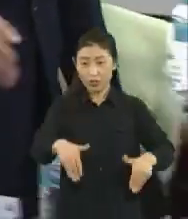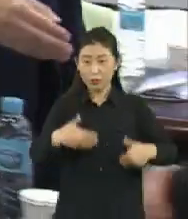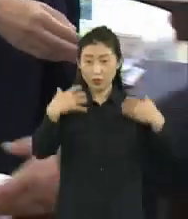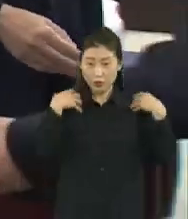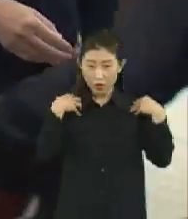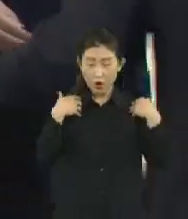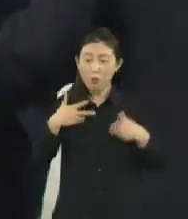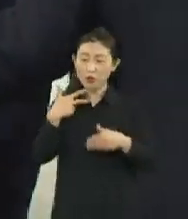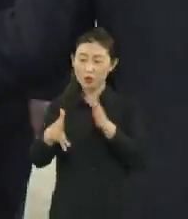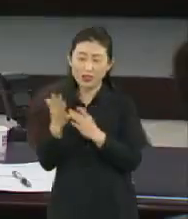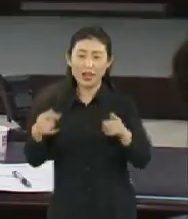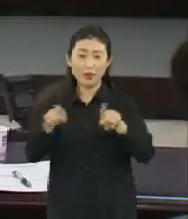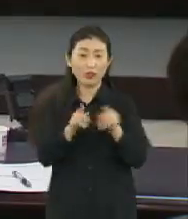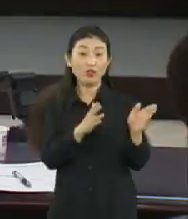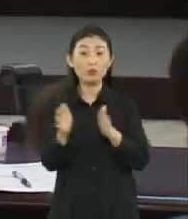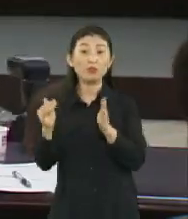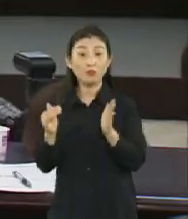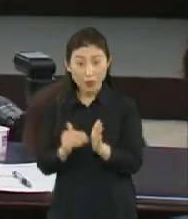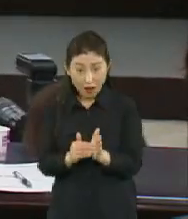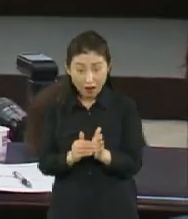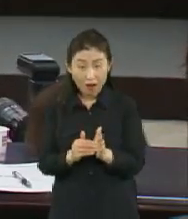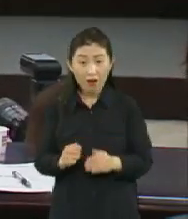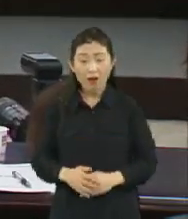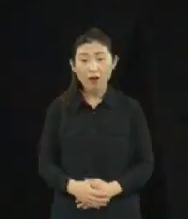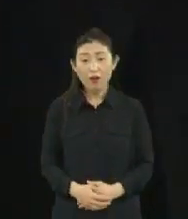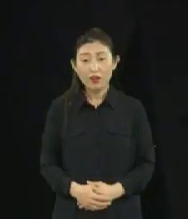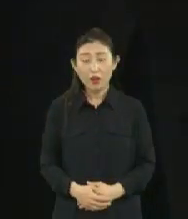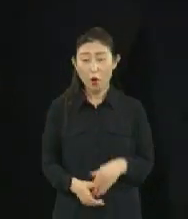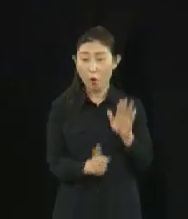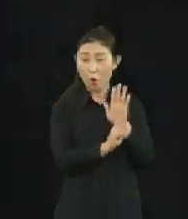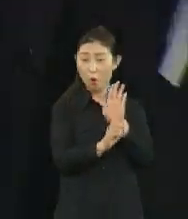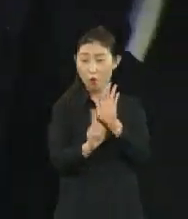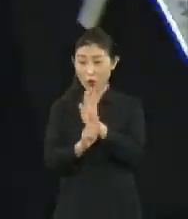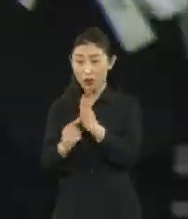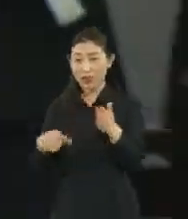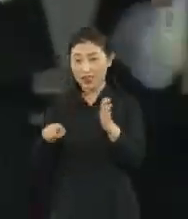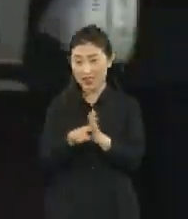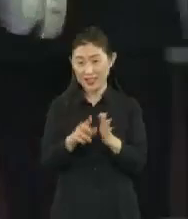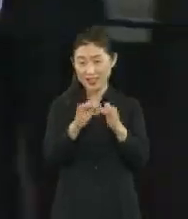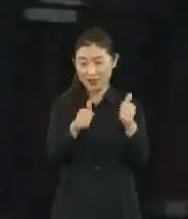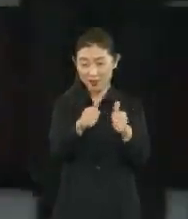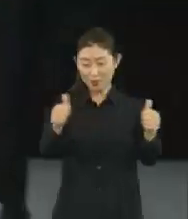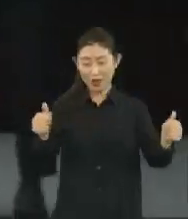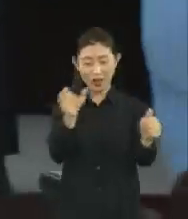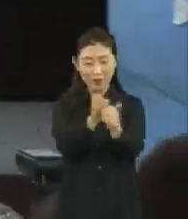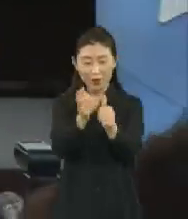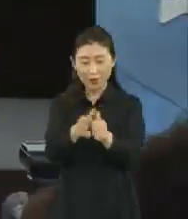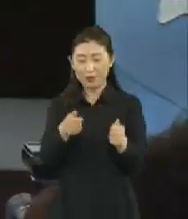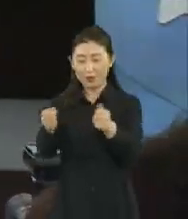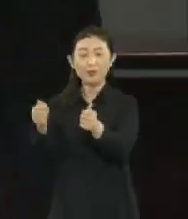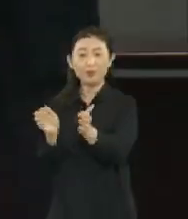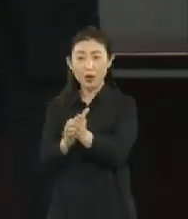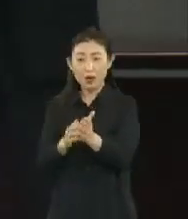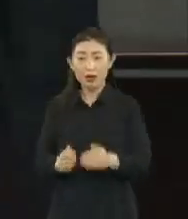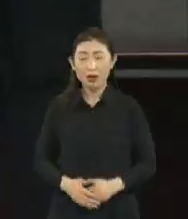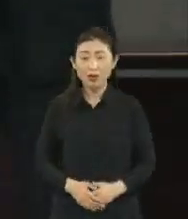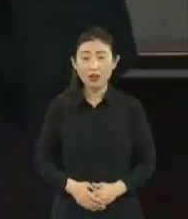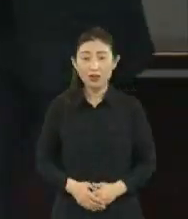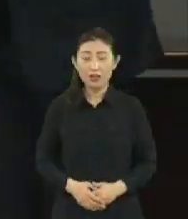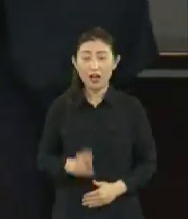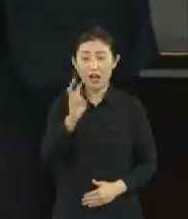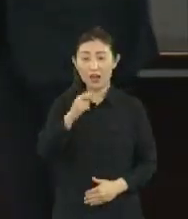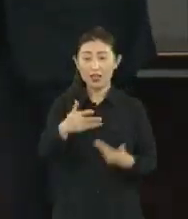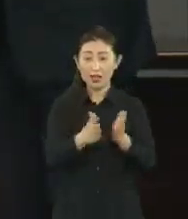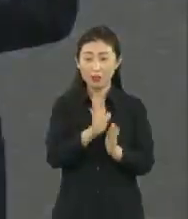보령시가 야심차게 준비한 보령해양 머드 박람회 행사를 널리 알릴 홍보대사 위촉식이 열렸습니다. K-POP 아이돌